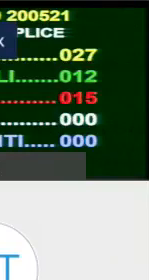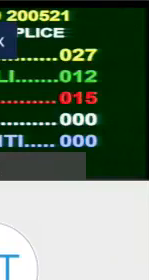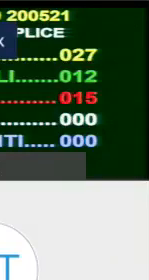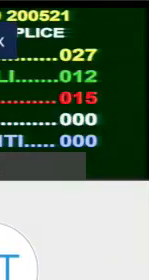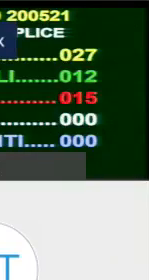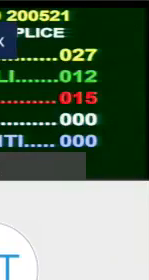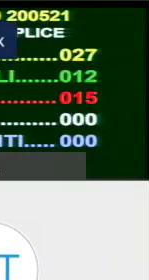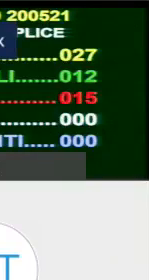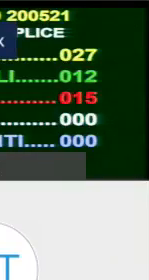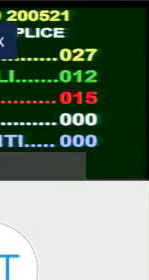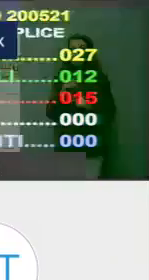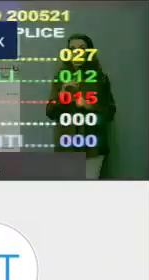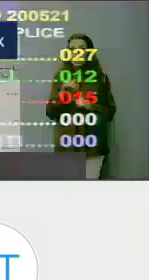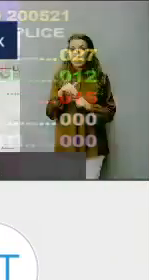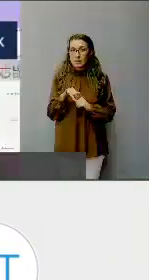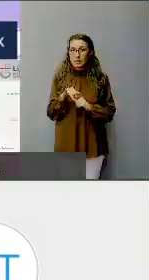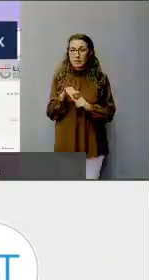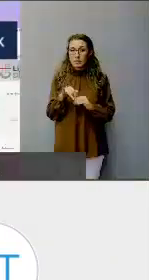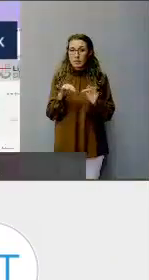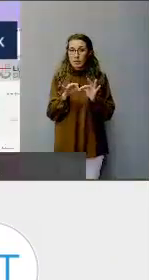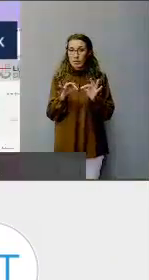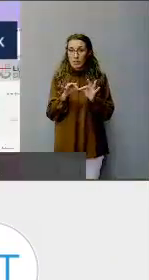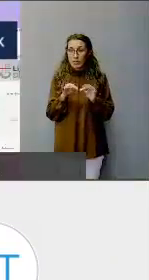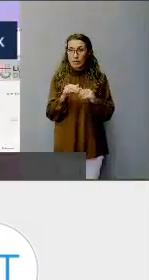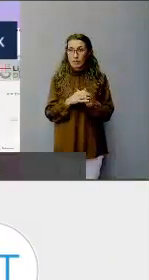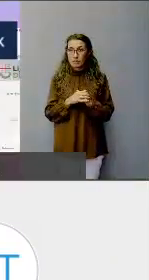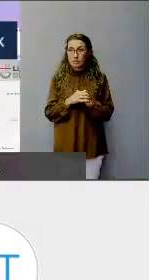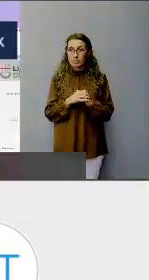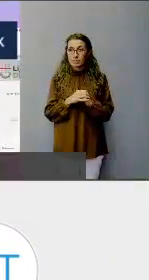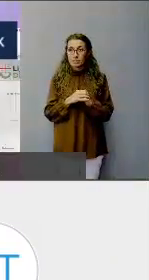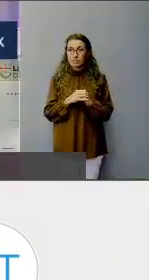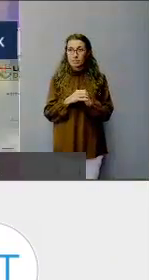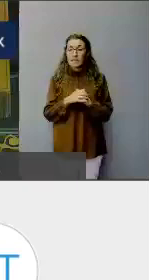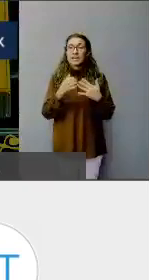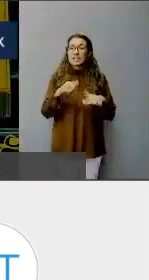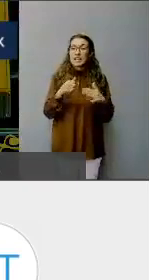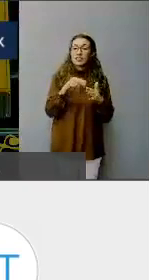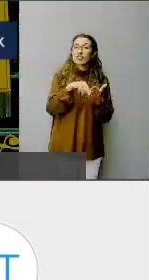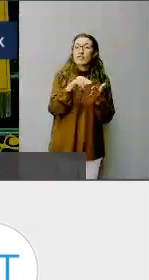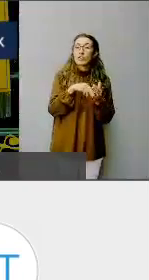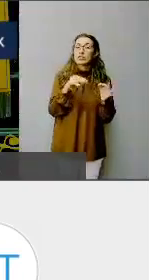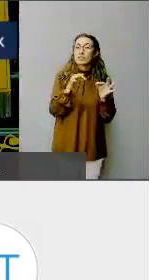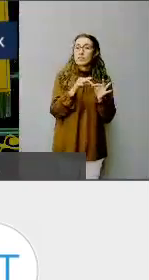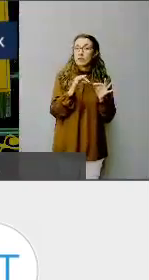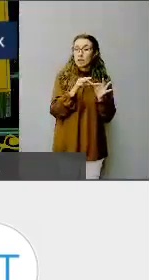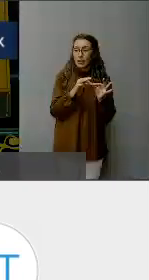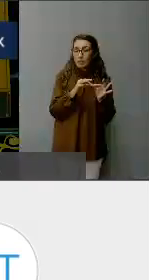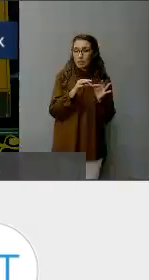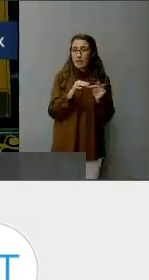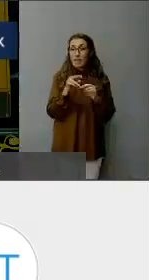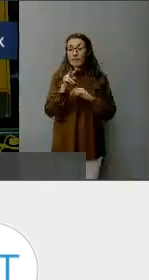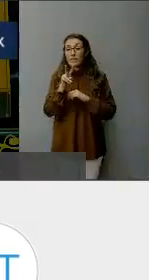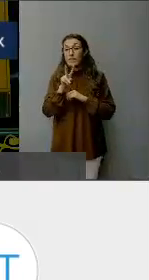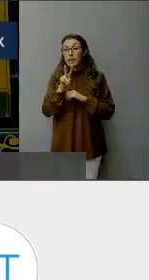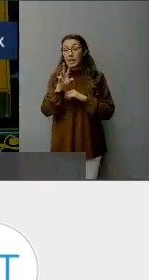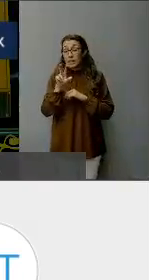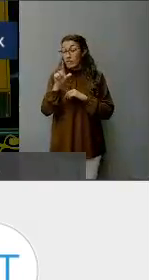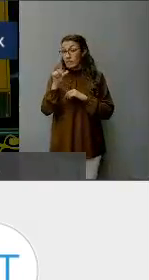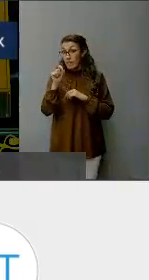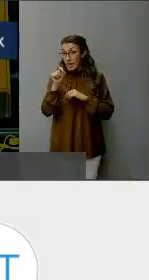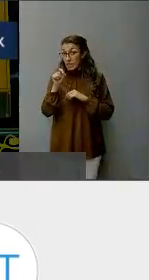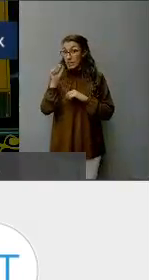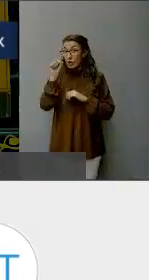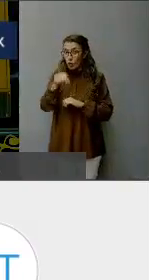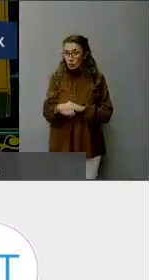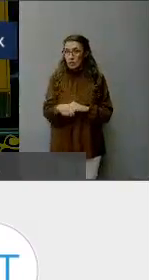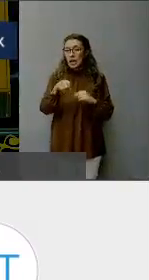tini ore 16 voti favorevoli 20 contrari pongo